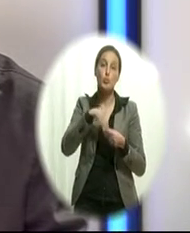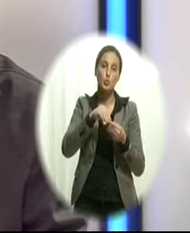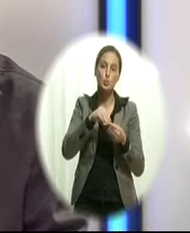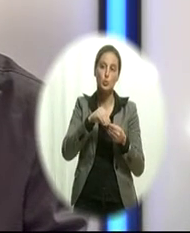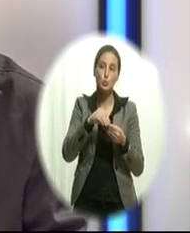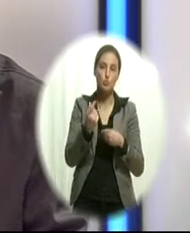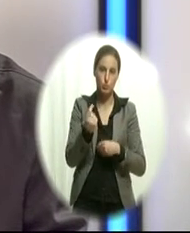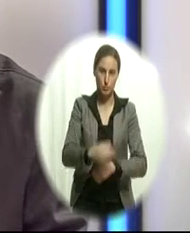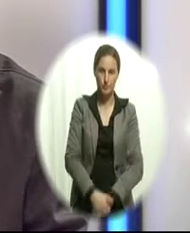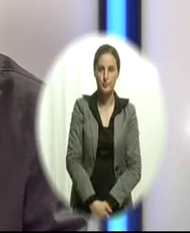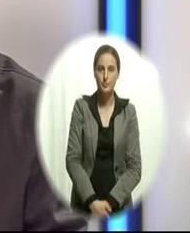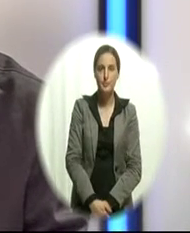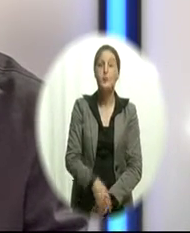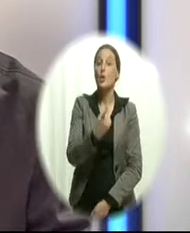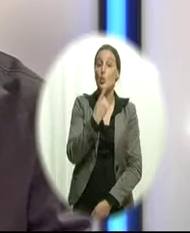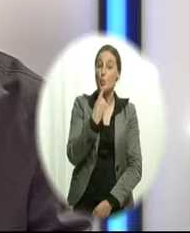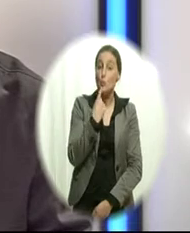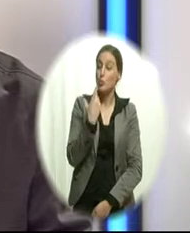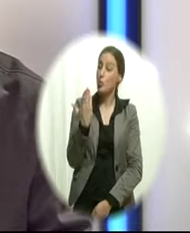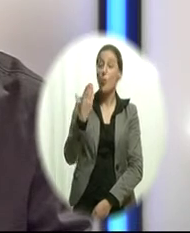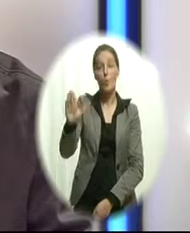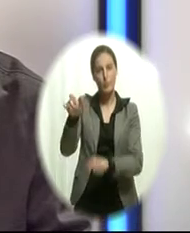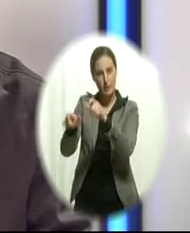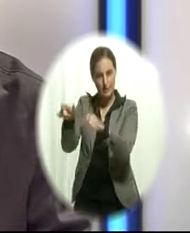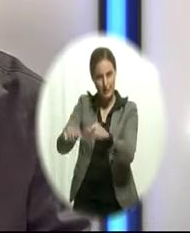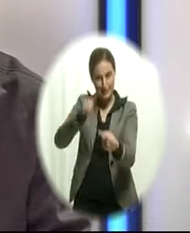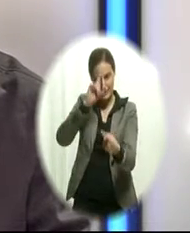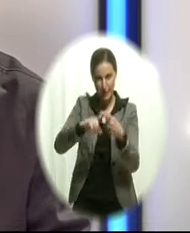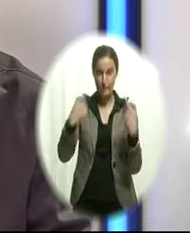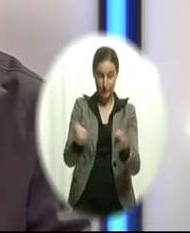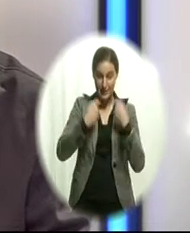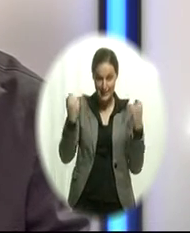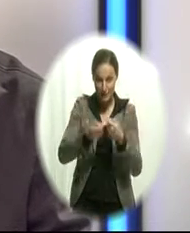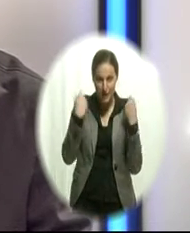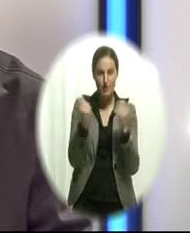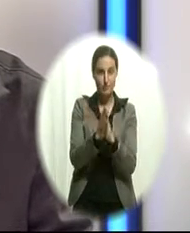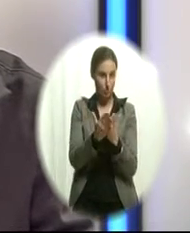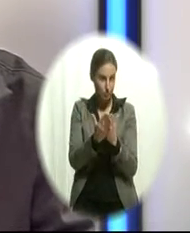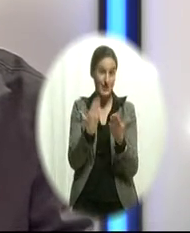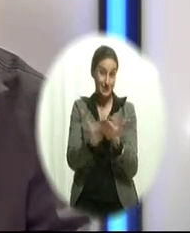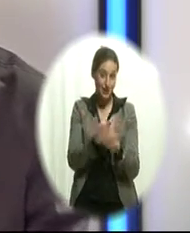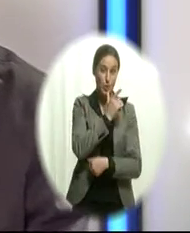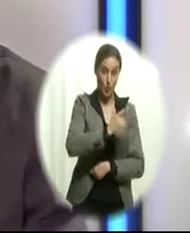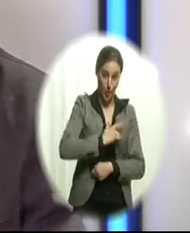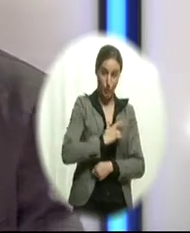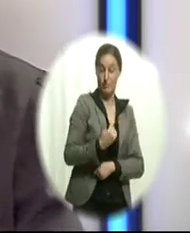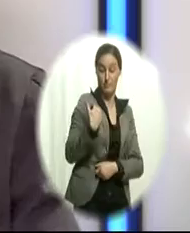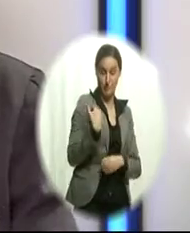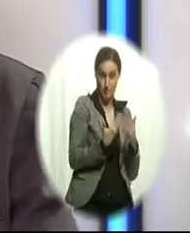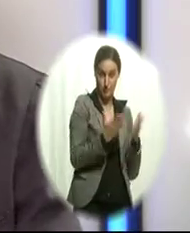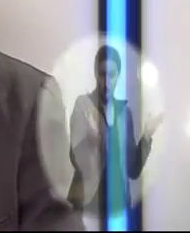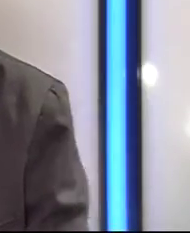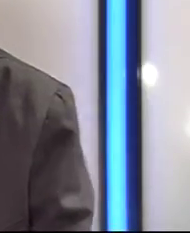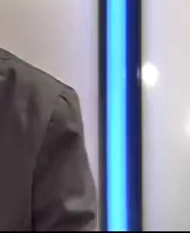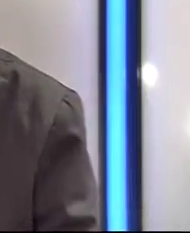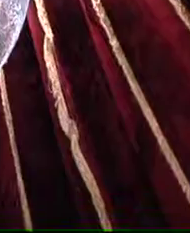festival littéraire qui a débuté ce jeudi soir au Havre. Julien Monfray et Julien Duponchel étaient sur place pour la soirée d'inauguration. Reportage.